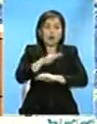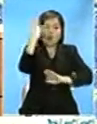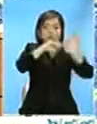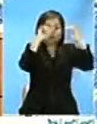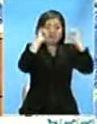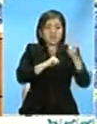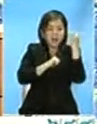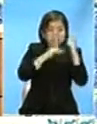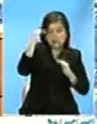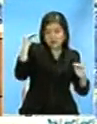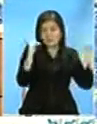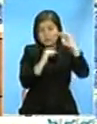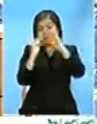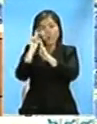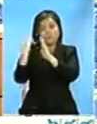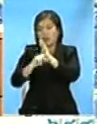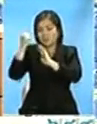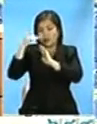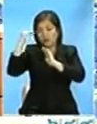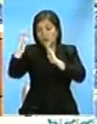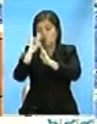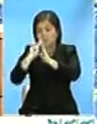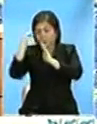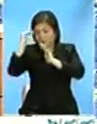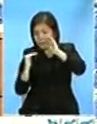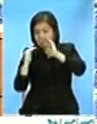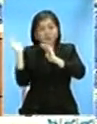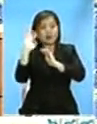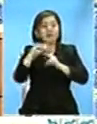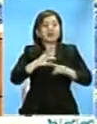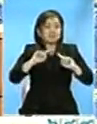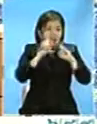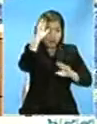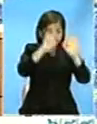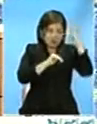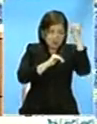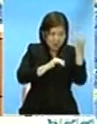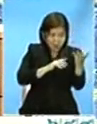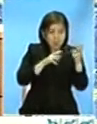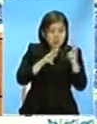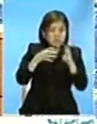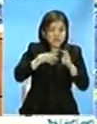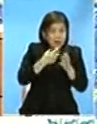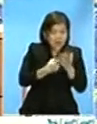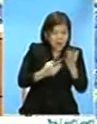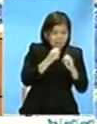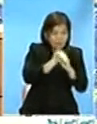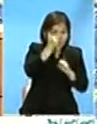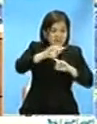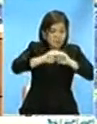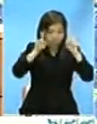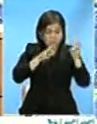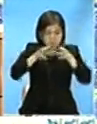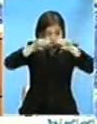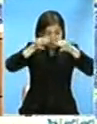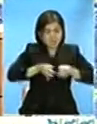ละเมิดกฎหมายไม่ได้ครับเสียงข้างมากมันสะท้อนความต้องการได้แต่เสียงข้างมากตัดสินผิดตัดสินถูกไม่